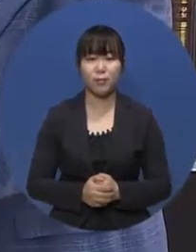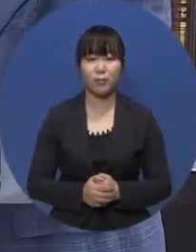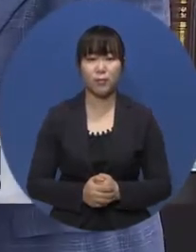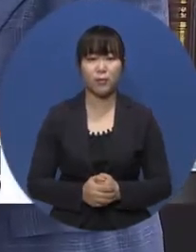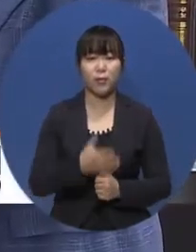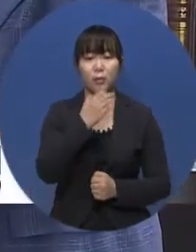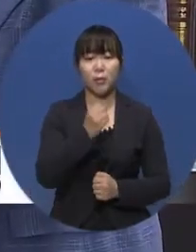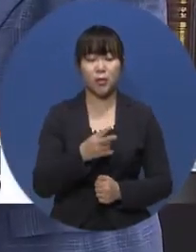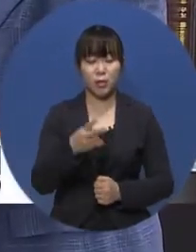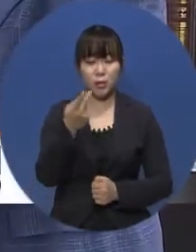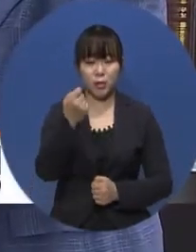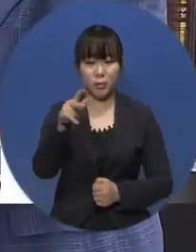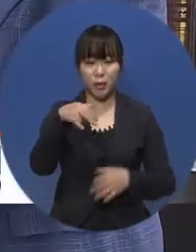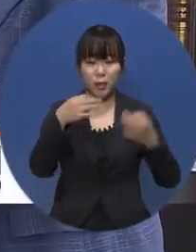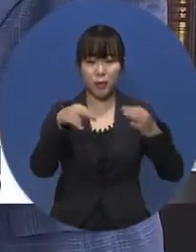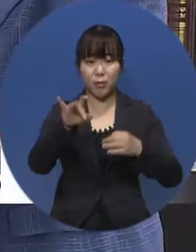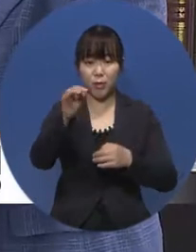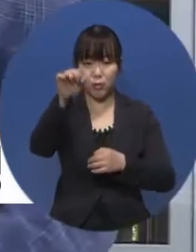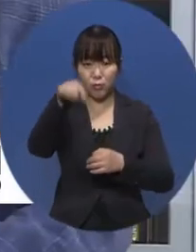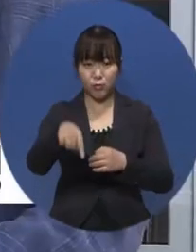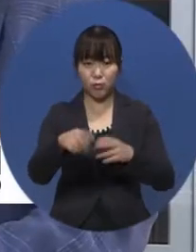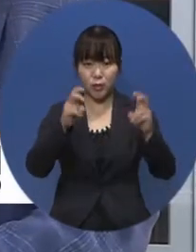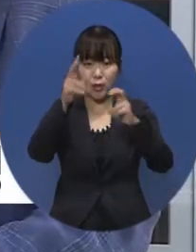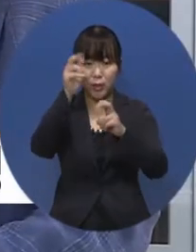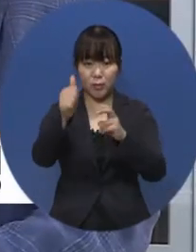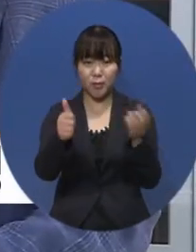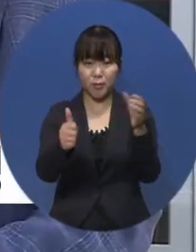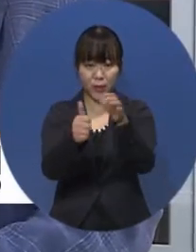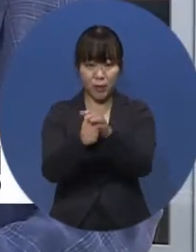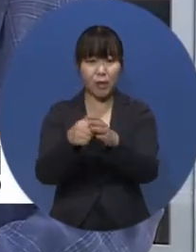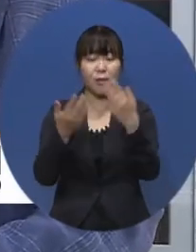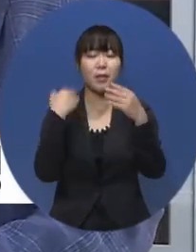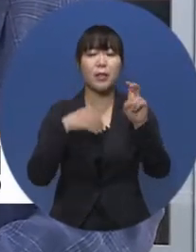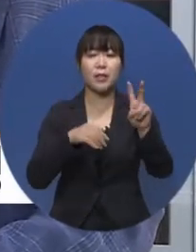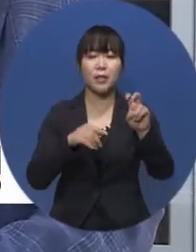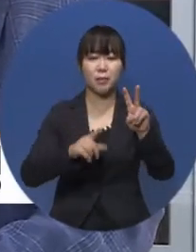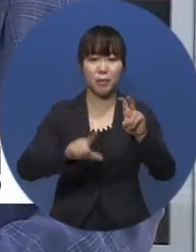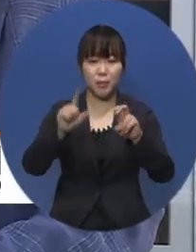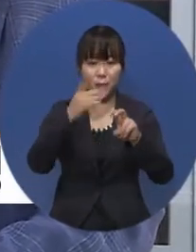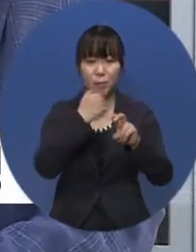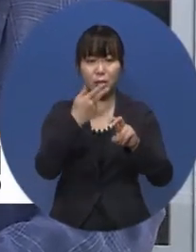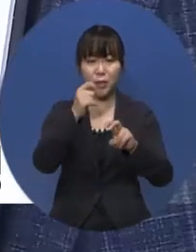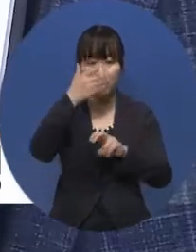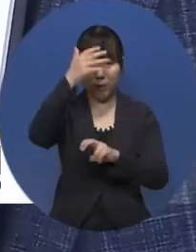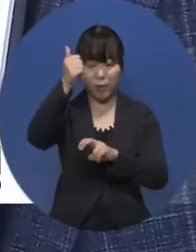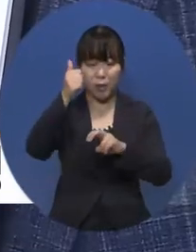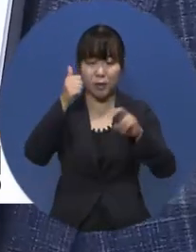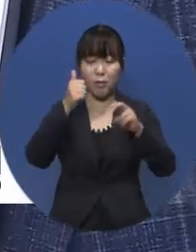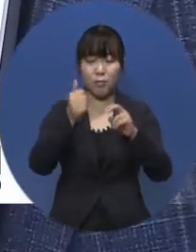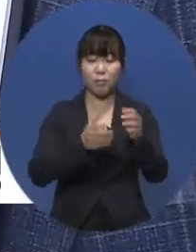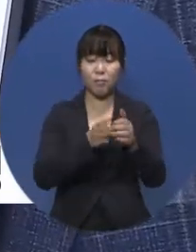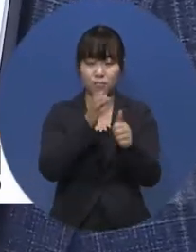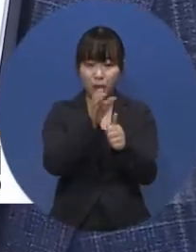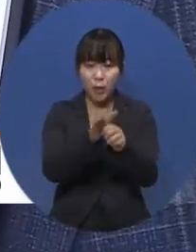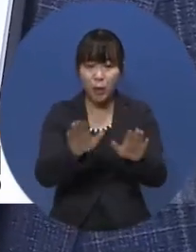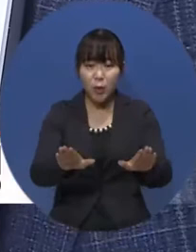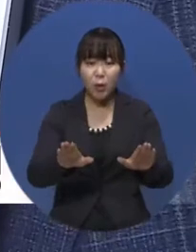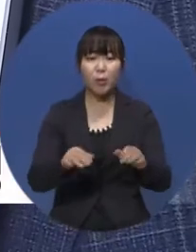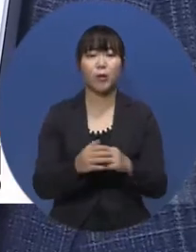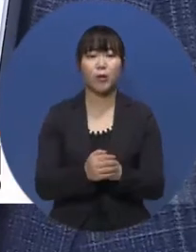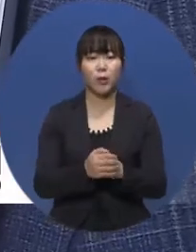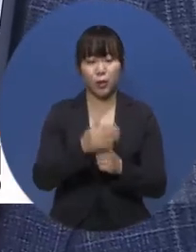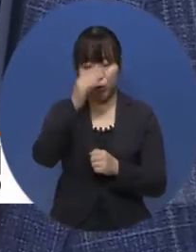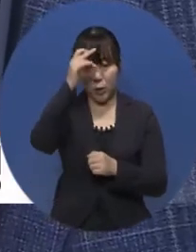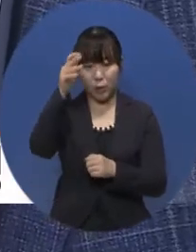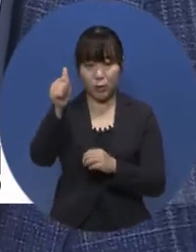복지TV 김선우 사장이 임명됐습니다. 지난 22일 복지TV 본사에서 진행된 임명식에는 복지TV